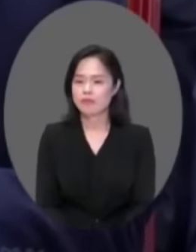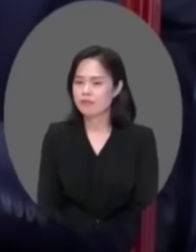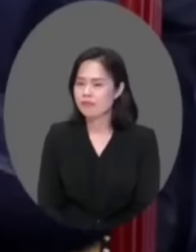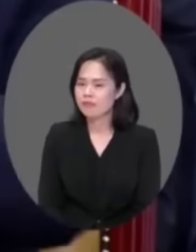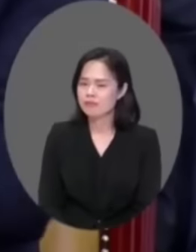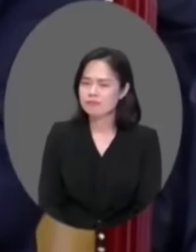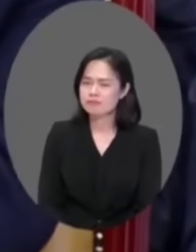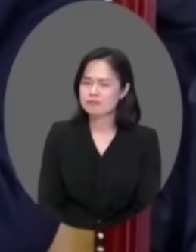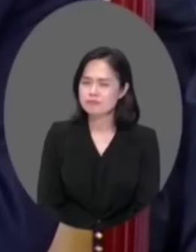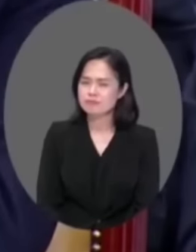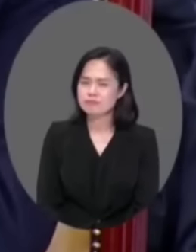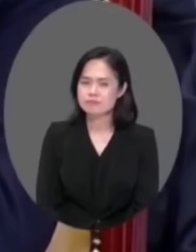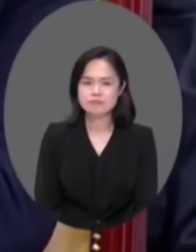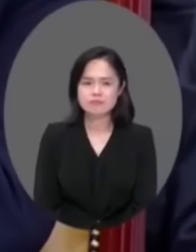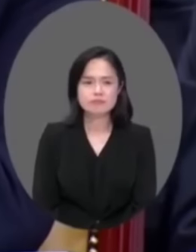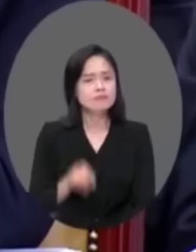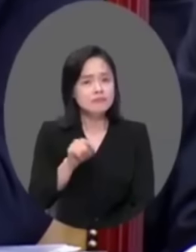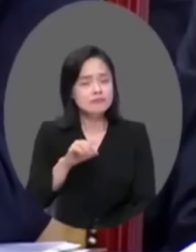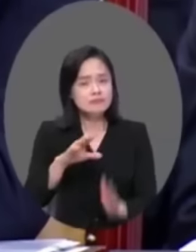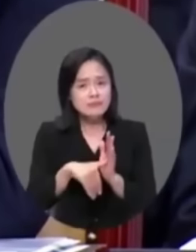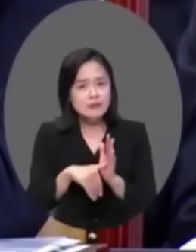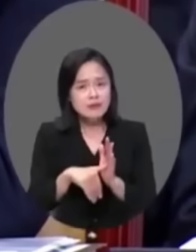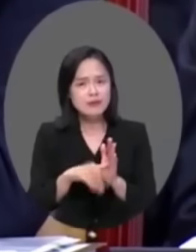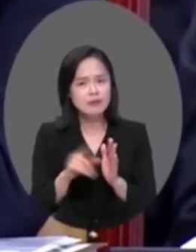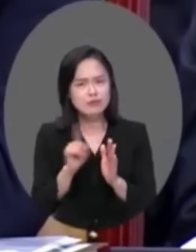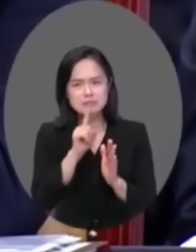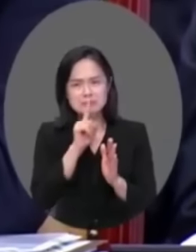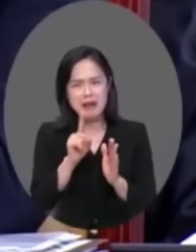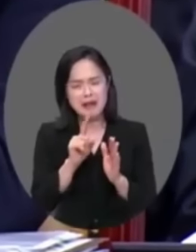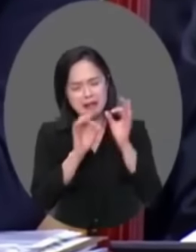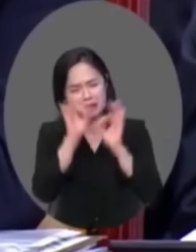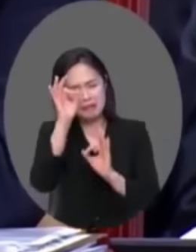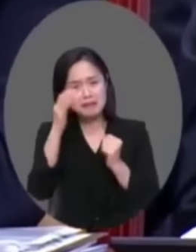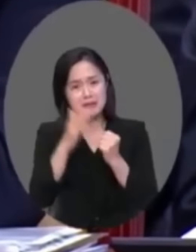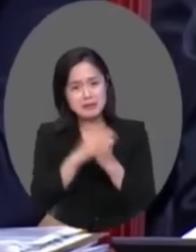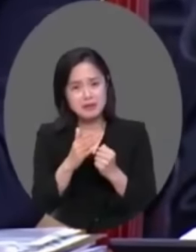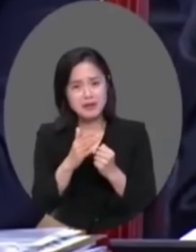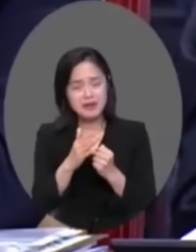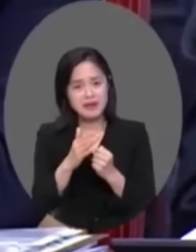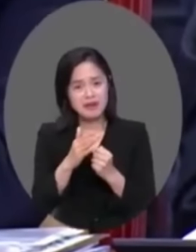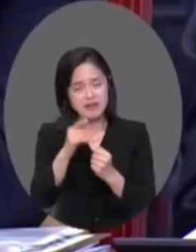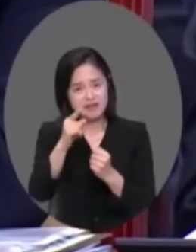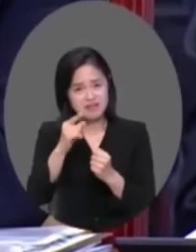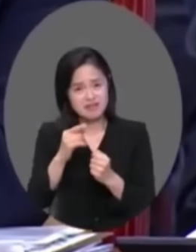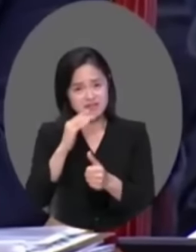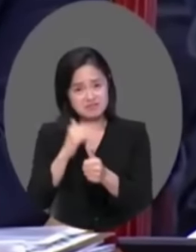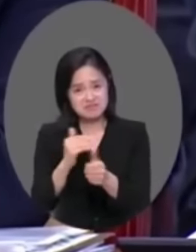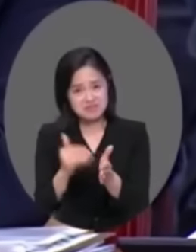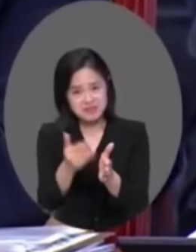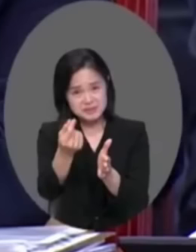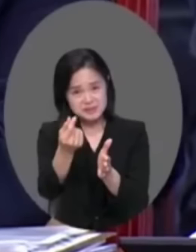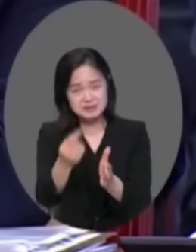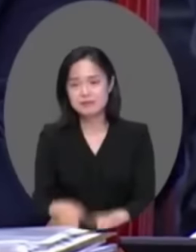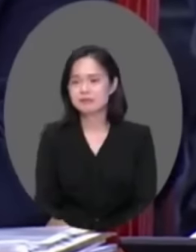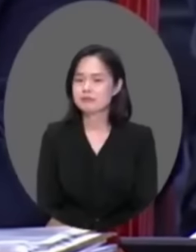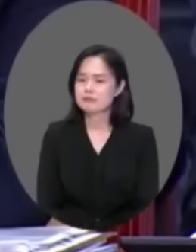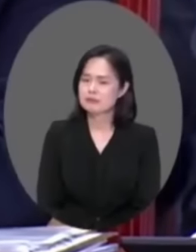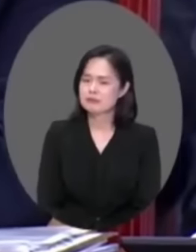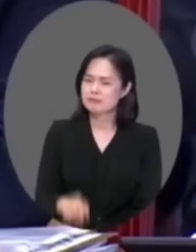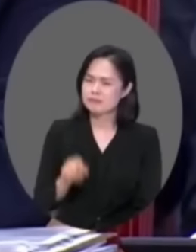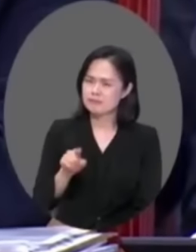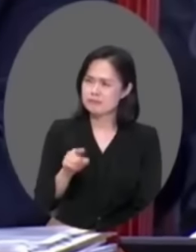이런 말들 계속 올렸다가 윤석 캠 되셨죠 아 그건 그 그게 하고 연관이 돼 있는지는 모르겠으나